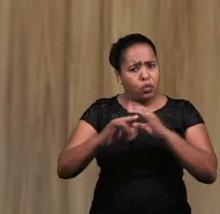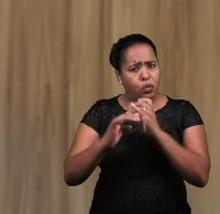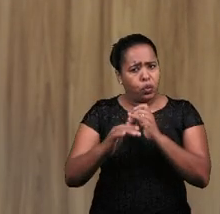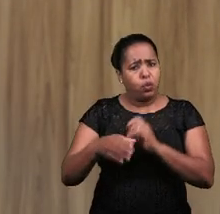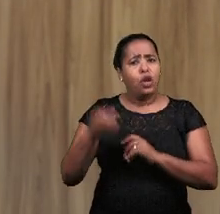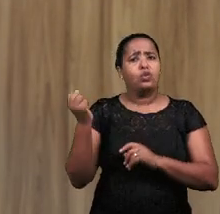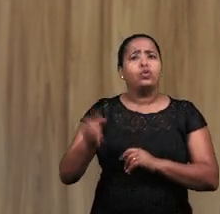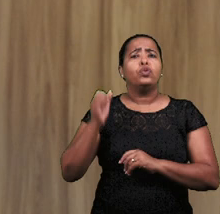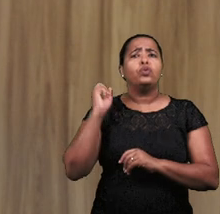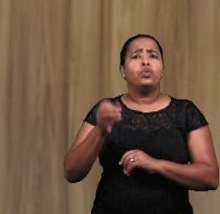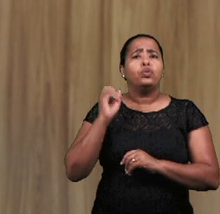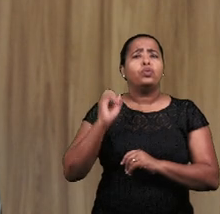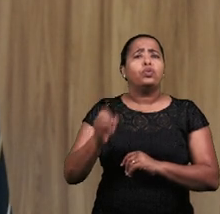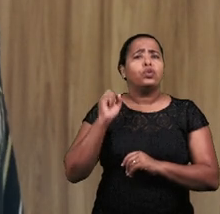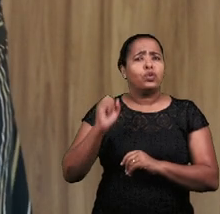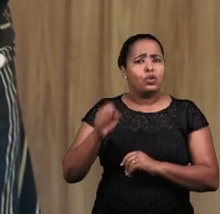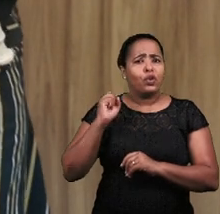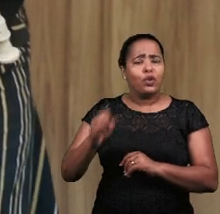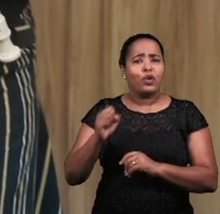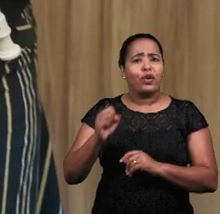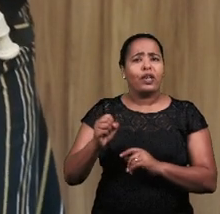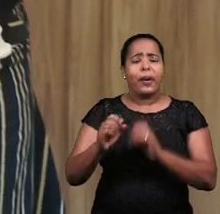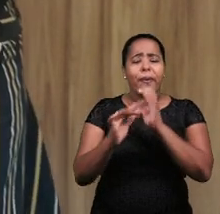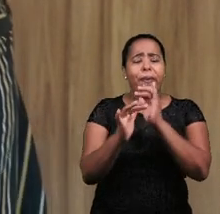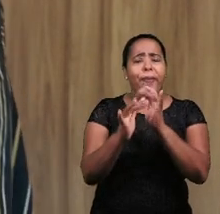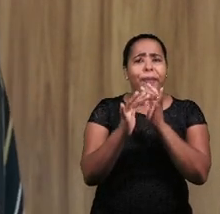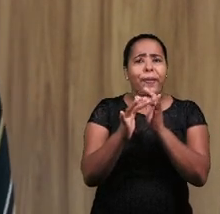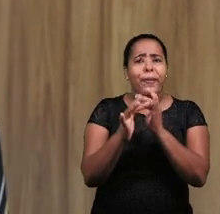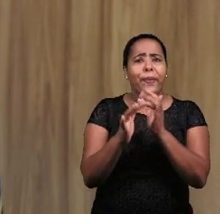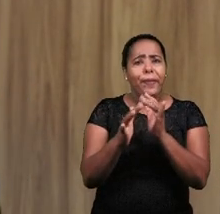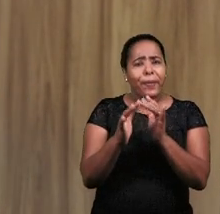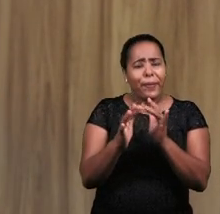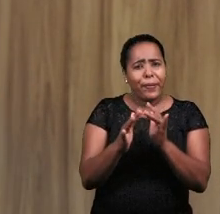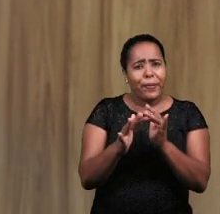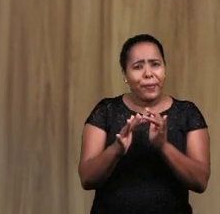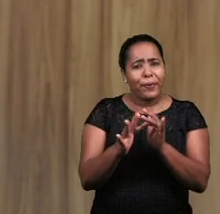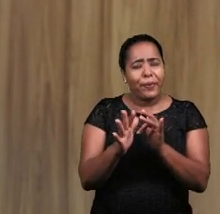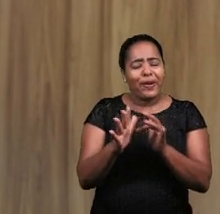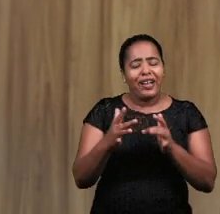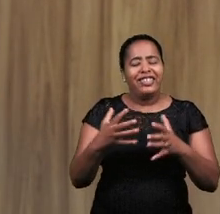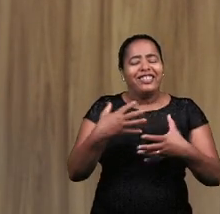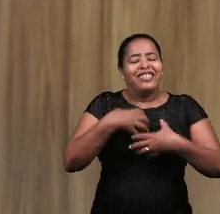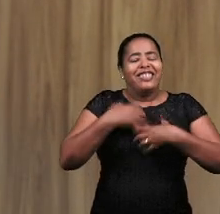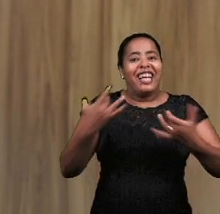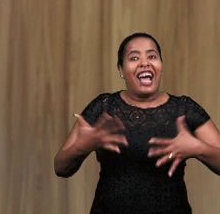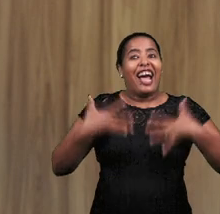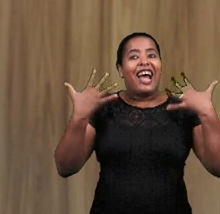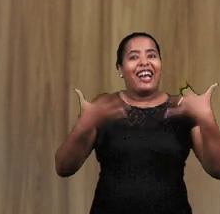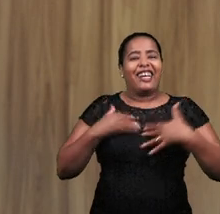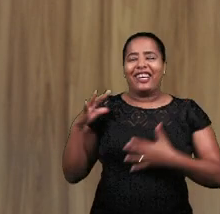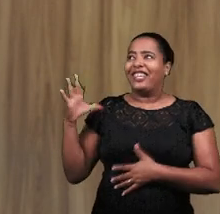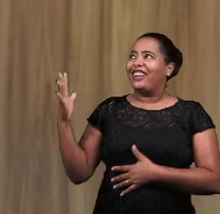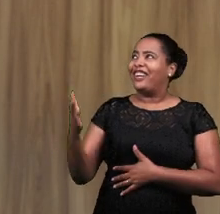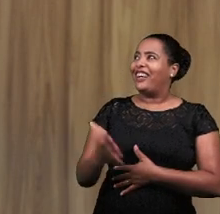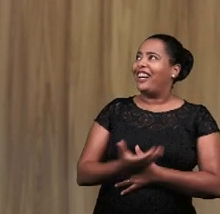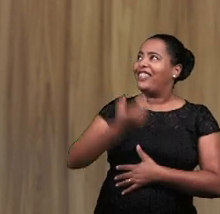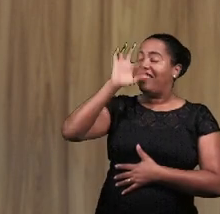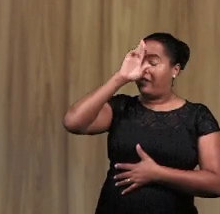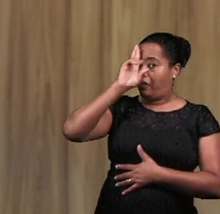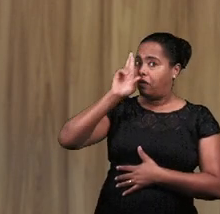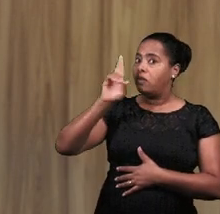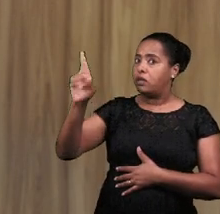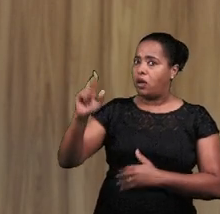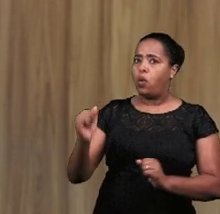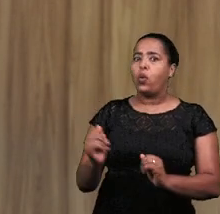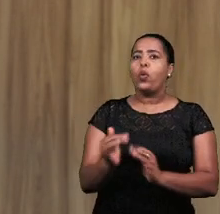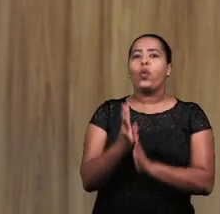le chocalho, la flûte, pour jouer et chanter avec toute joie en adoration au nom du Seigneur, la